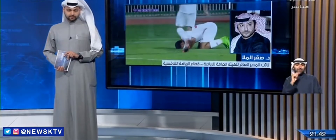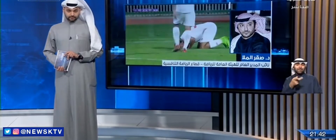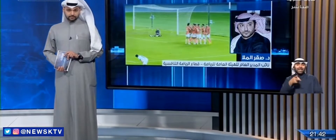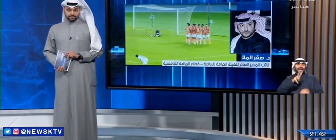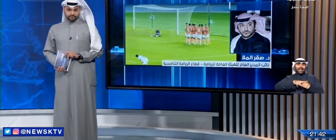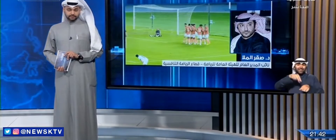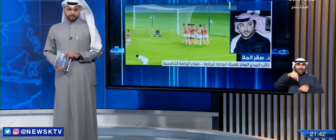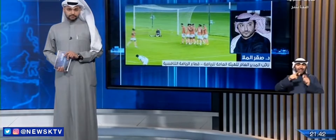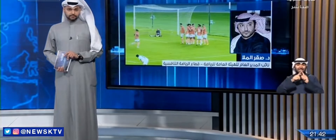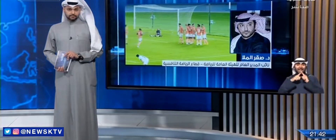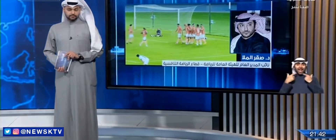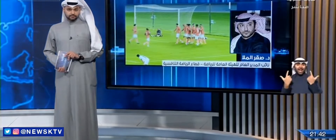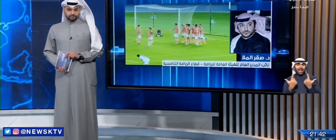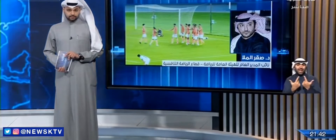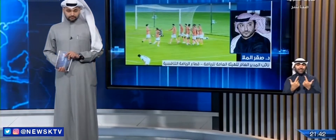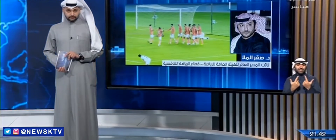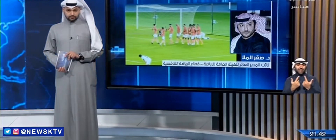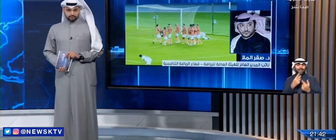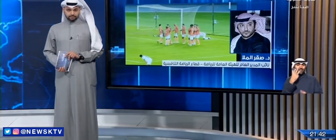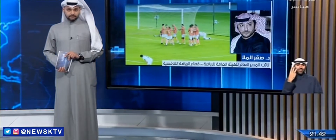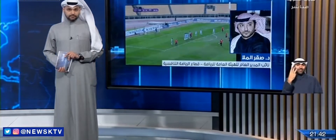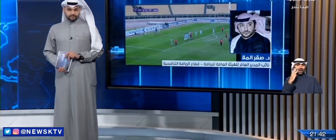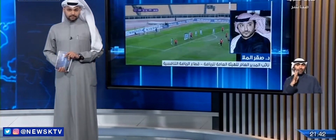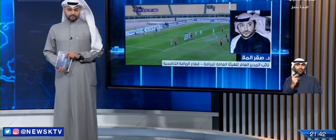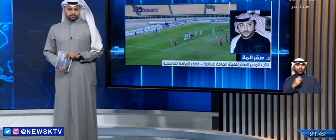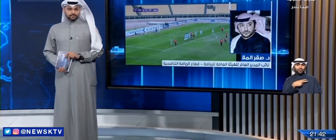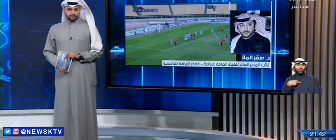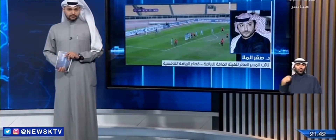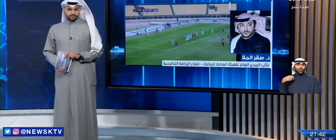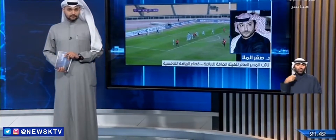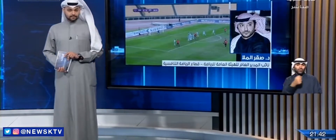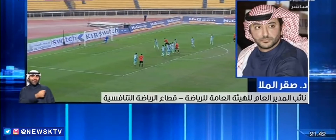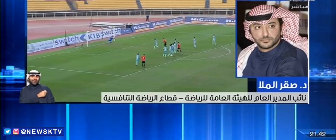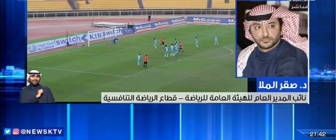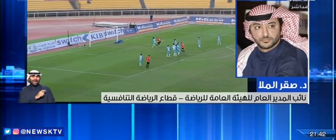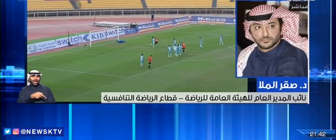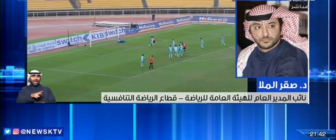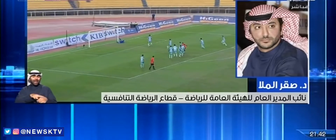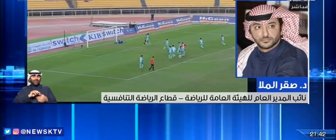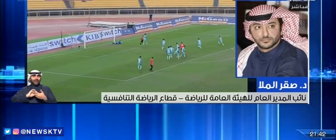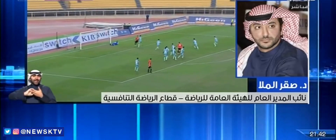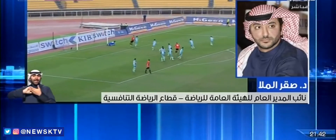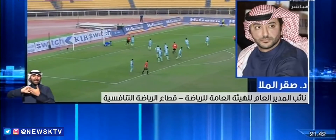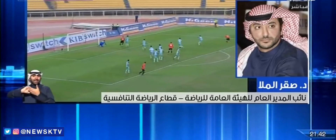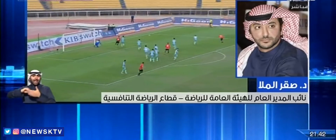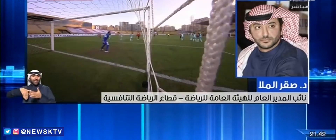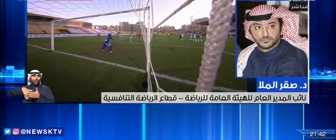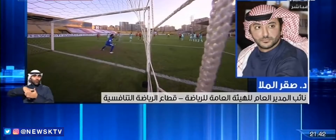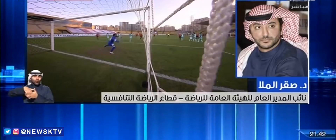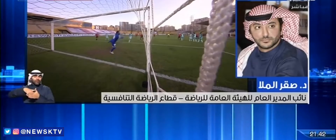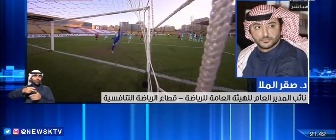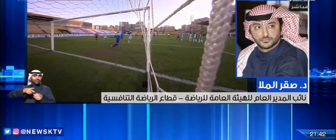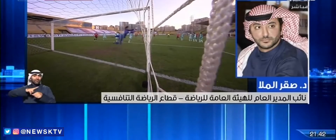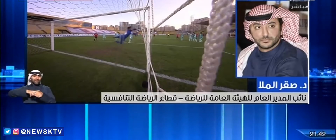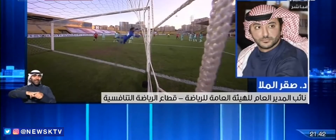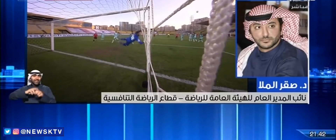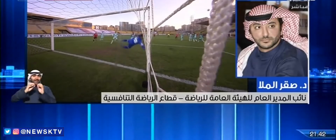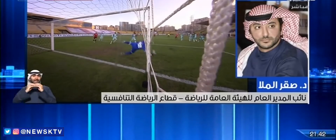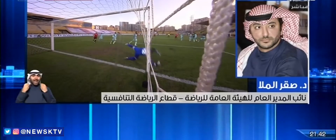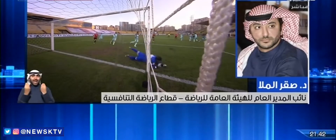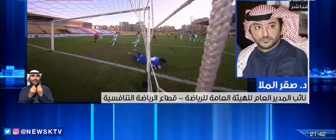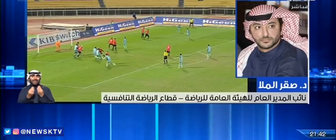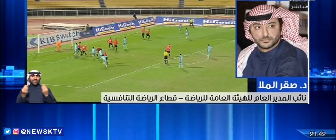الصحة، عندما رأينا بأن هناك استحقاقات قادمة خاصة للناشئين والشباب